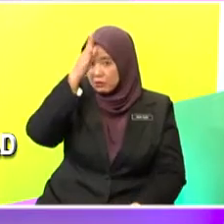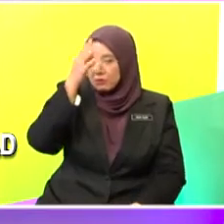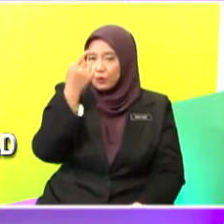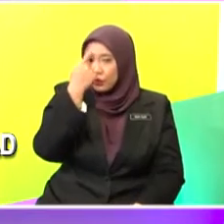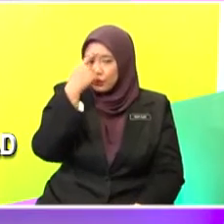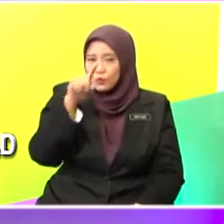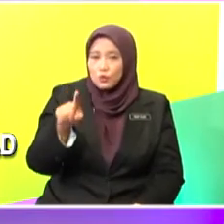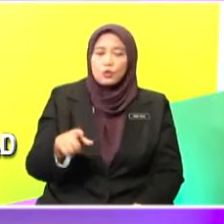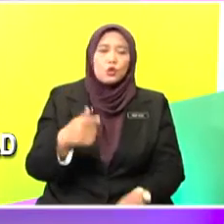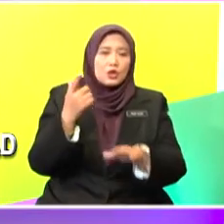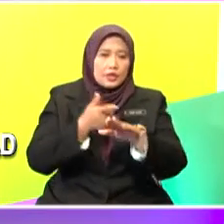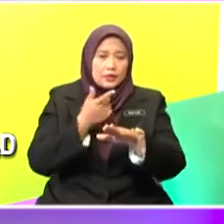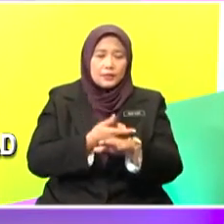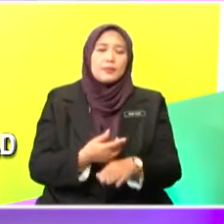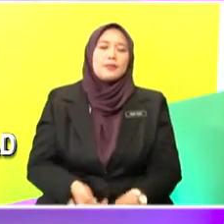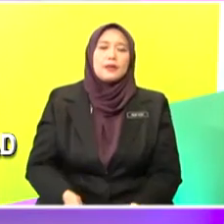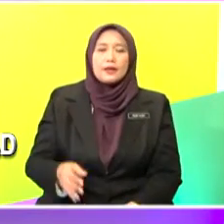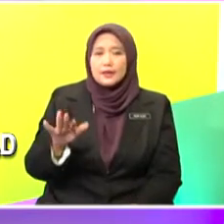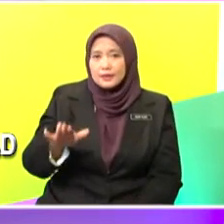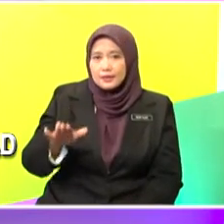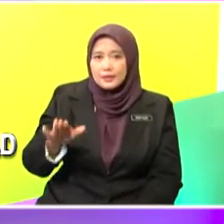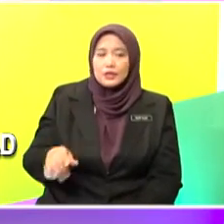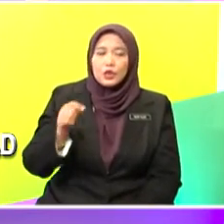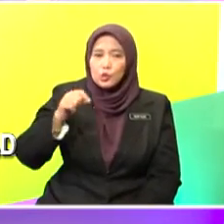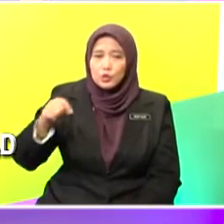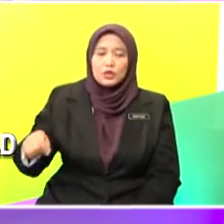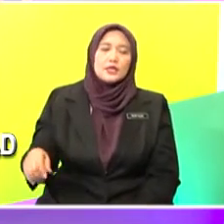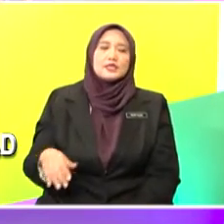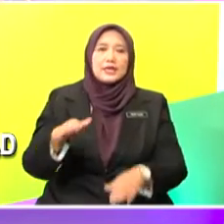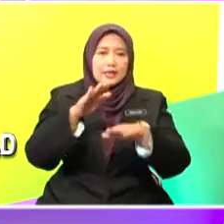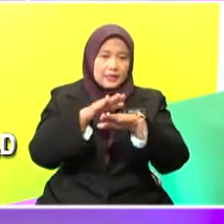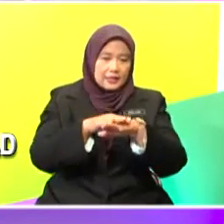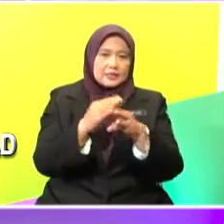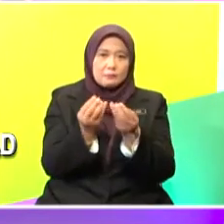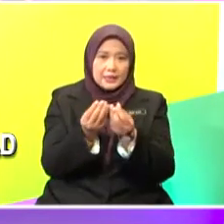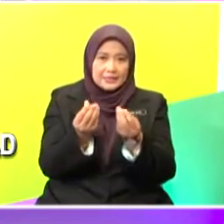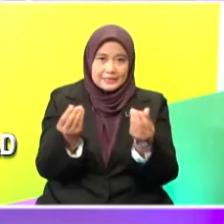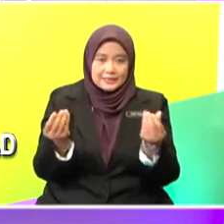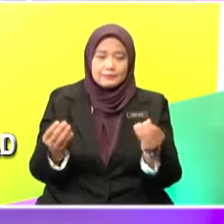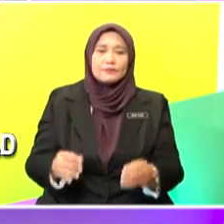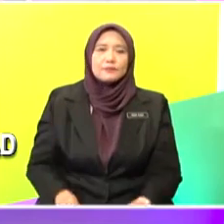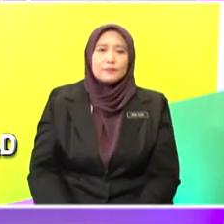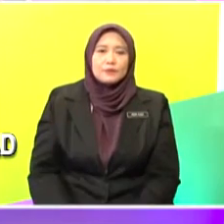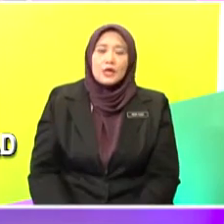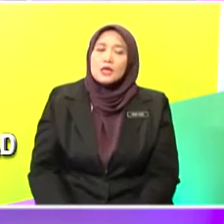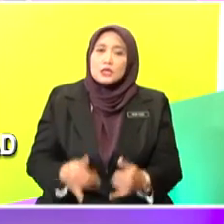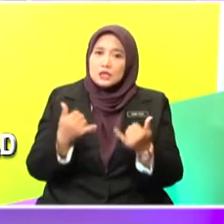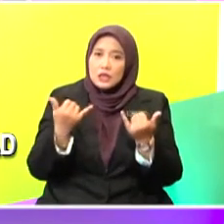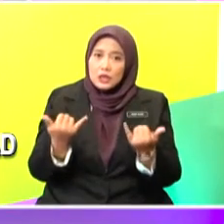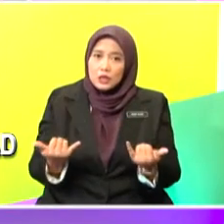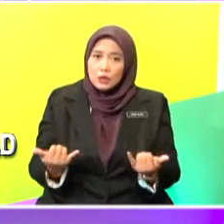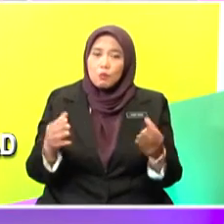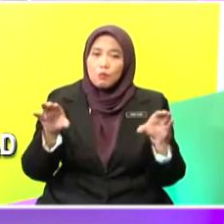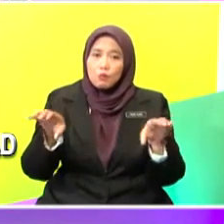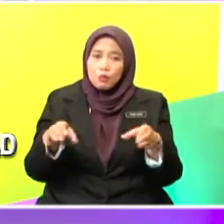Okey. Sekarang padam lepas cikgu tu, Padam. Okey. Dah padam dah. Cikgu nak suruh Hakim buat bentuk